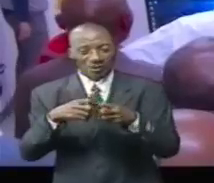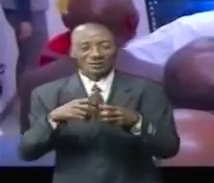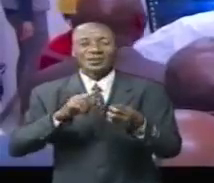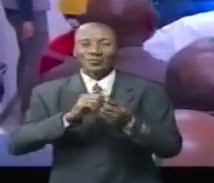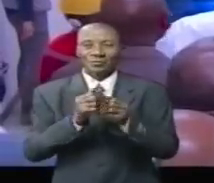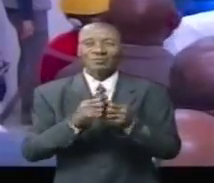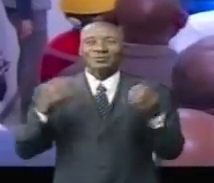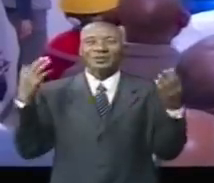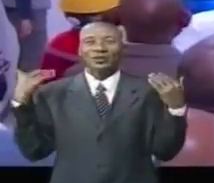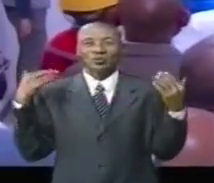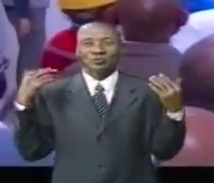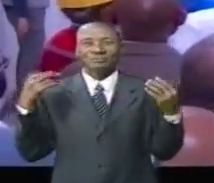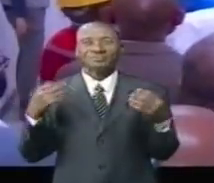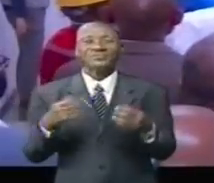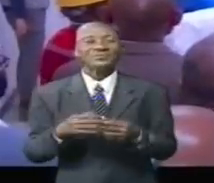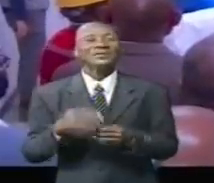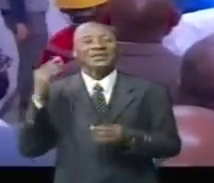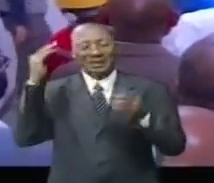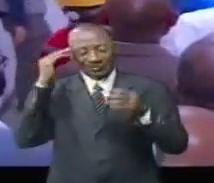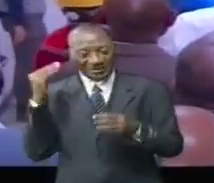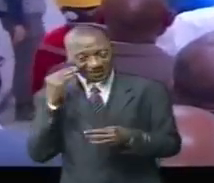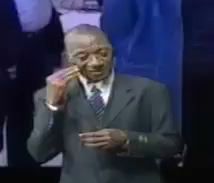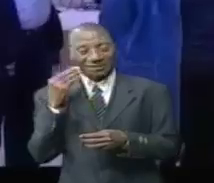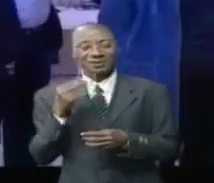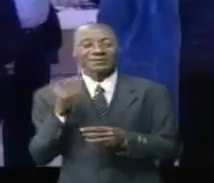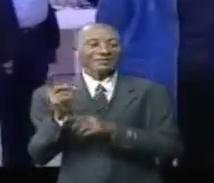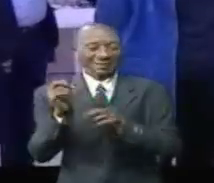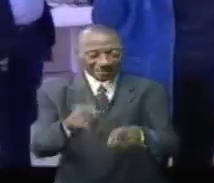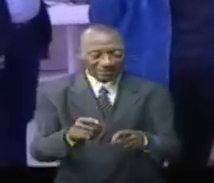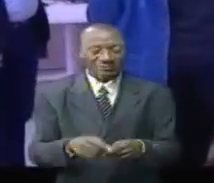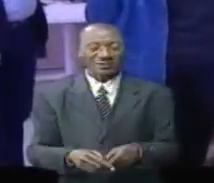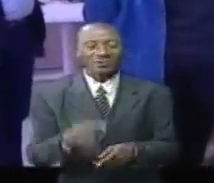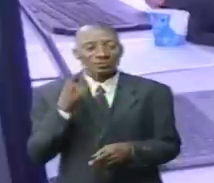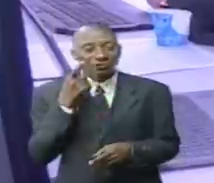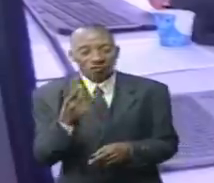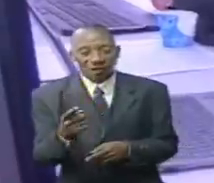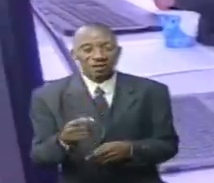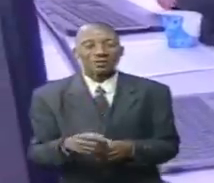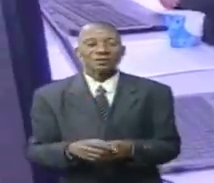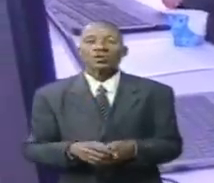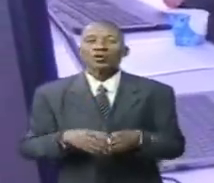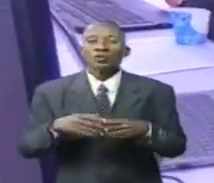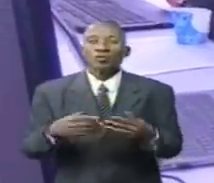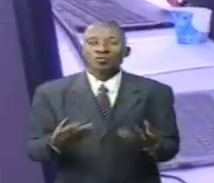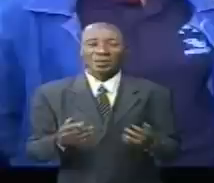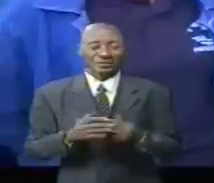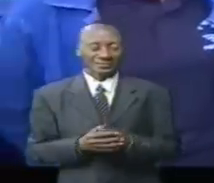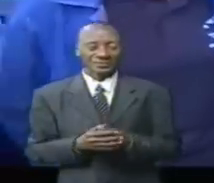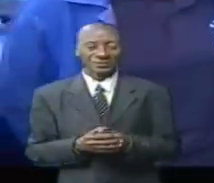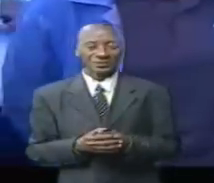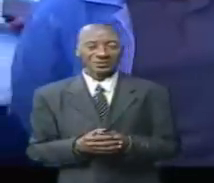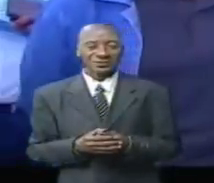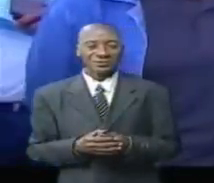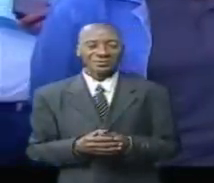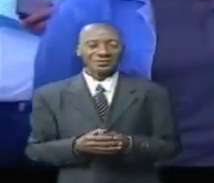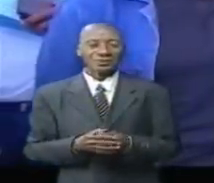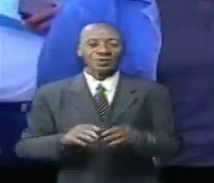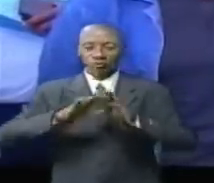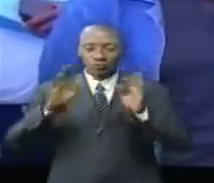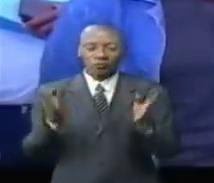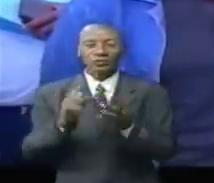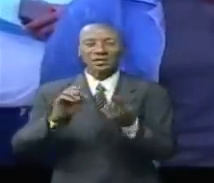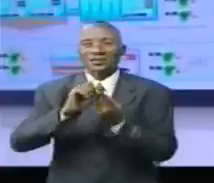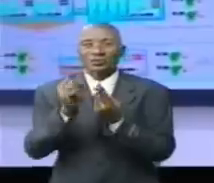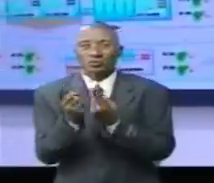des essais de machines de rinçage du réseau et cela pendant 2 semaines, a dit le ministre Olivier Mwenze Mukaleng pendant la